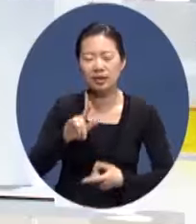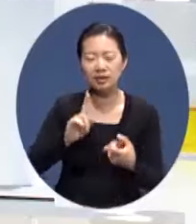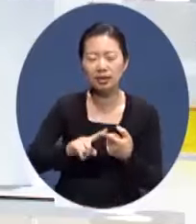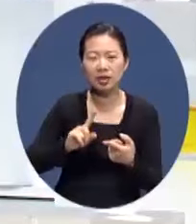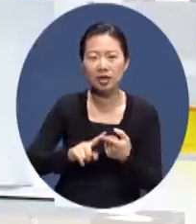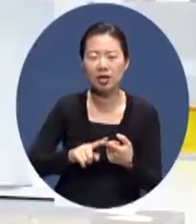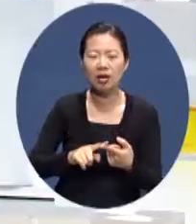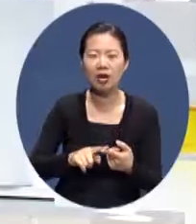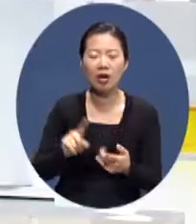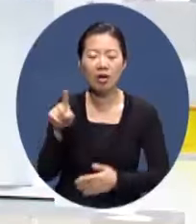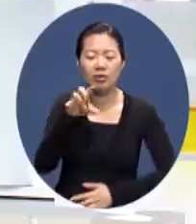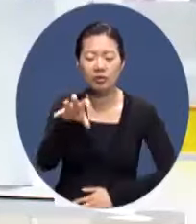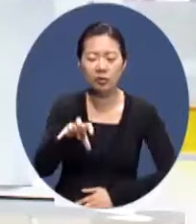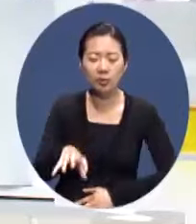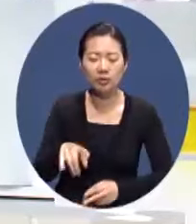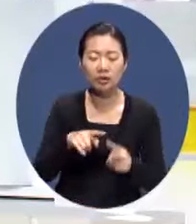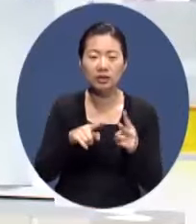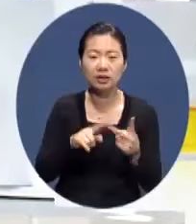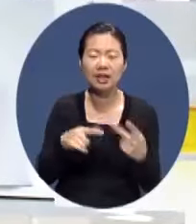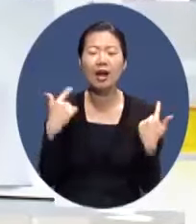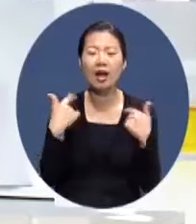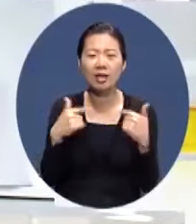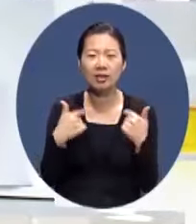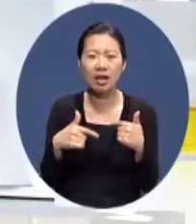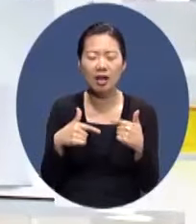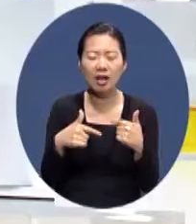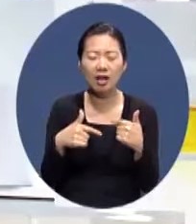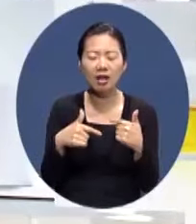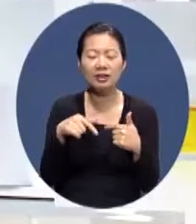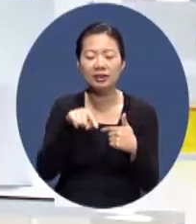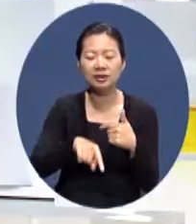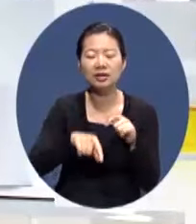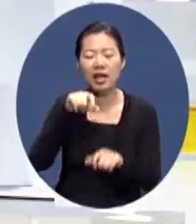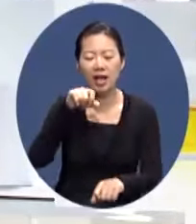경우는 어느 곳에서나 언제든지 이런 행동들이 좀 나타나게 됩니다.